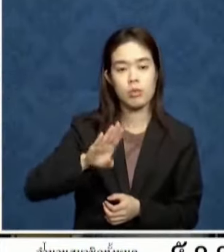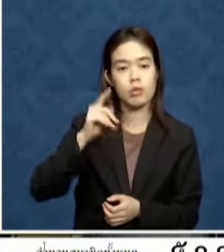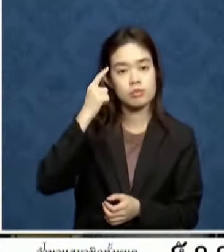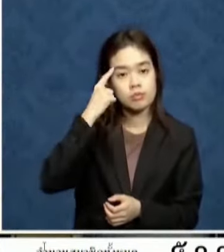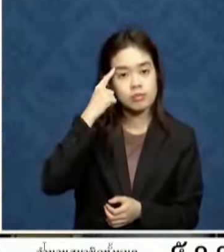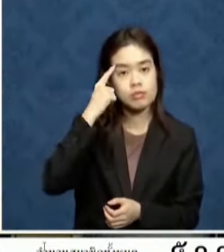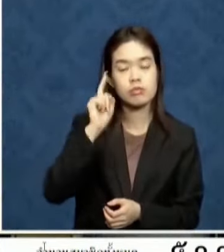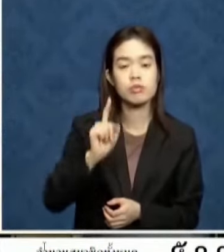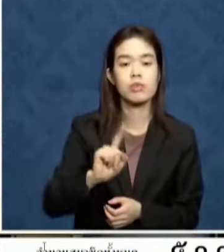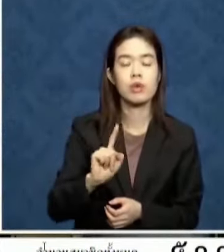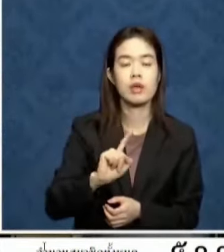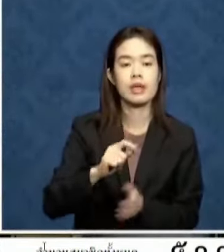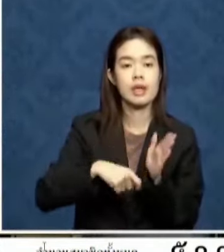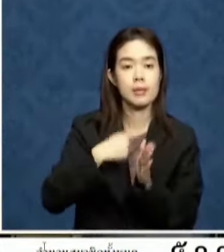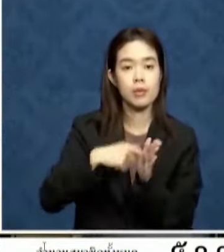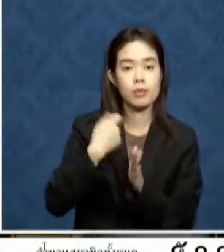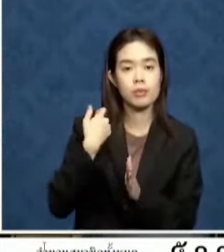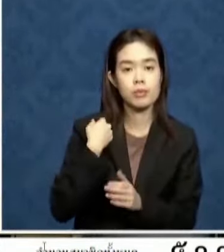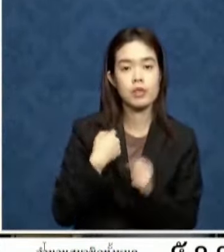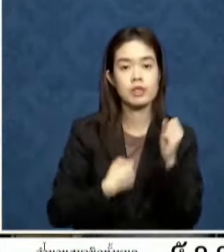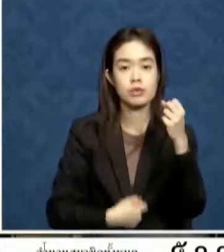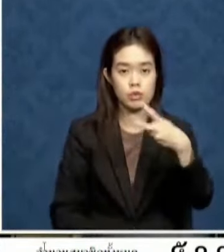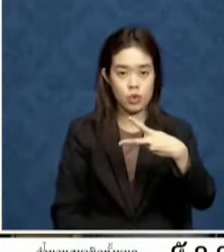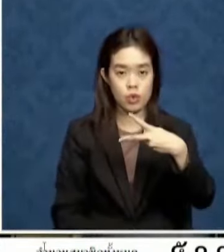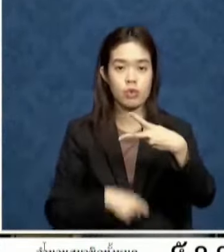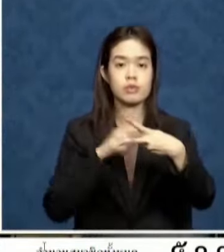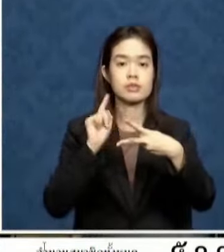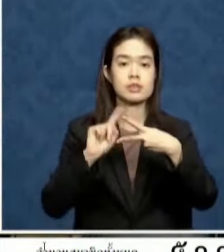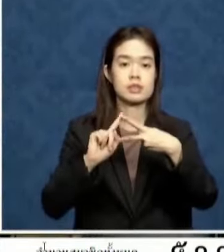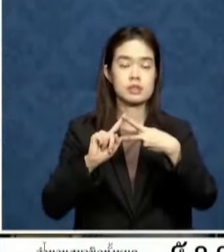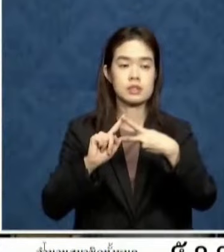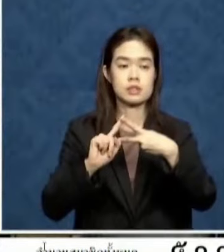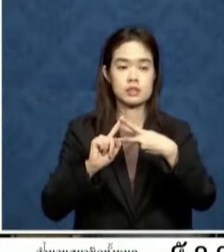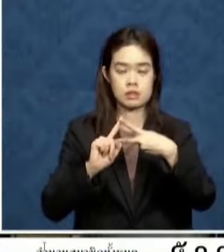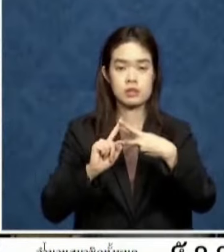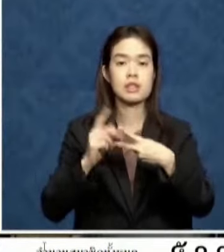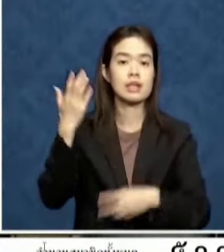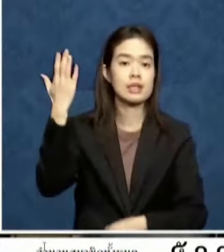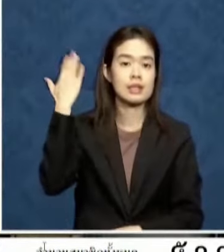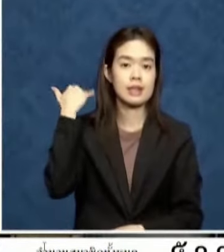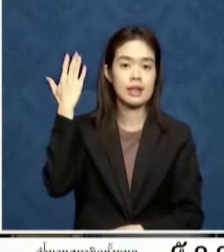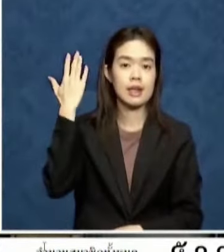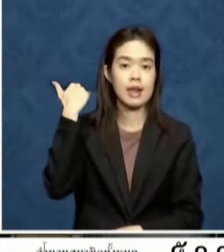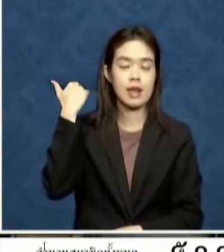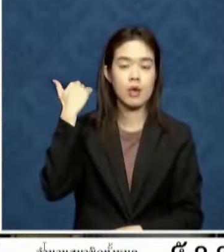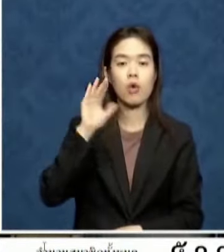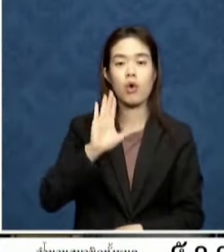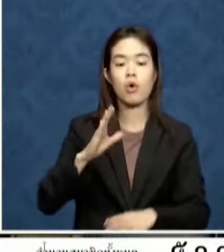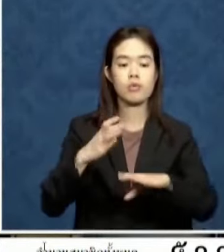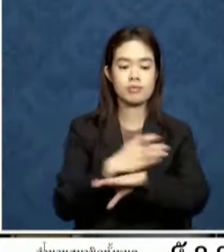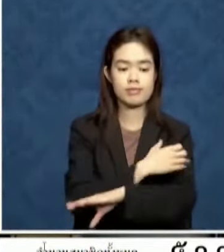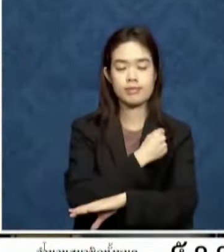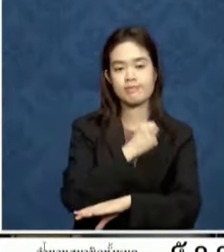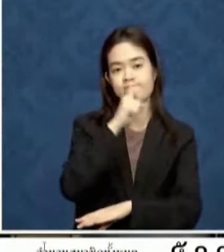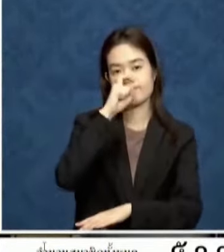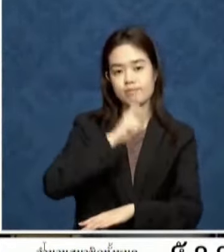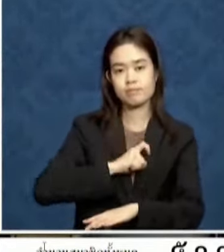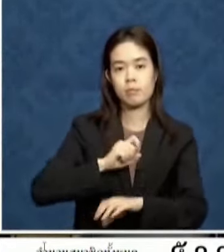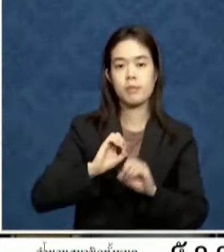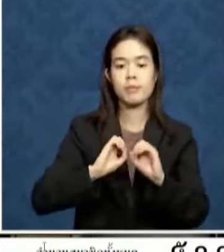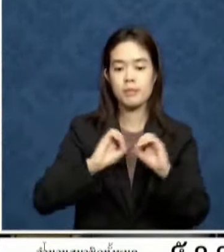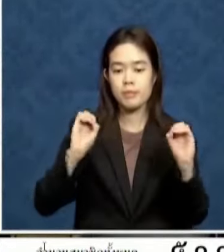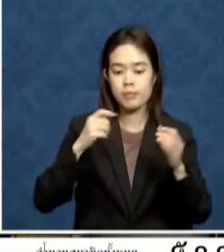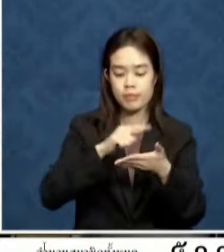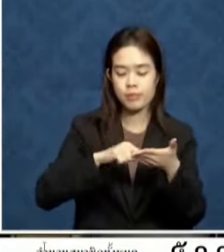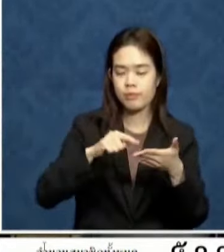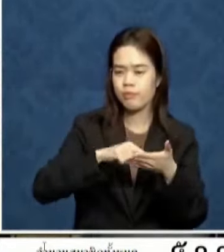างไรมีเหตุผล2ประการด้วยกันครับประการที่1ครับถึงแม้ว่าที่ผ่านมาในประวัติศาสตร์การเมืองไทยครับเราไม่เคยมีการจัดทำประชามติ